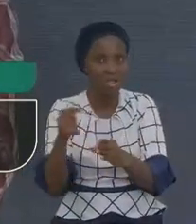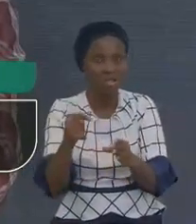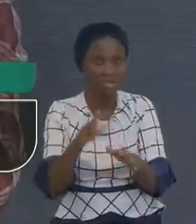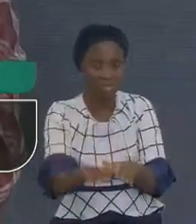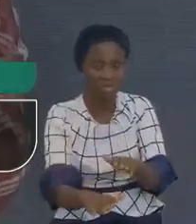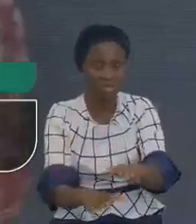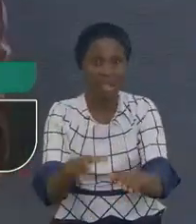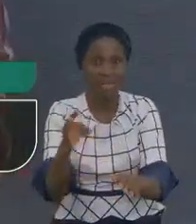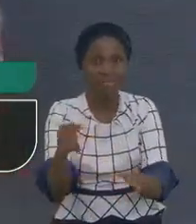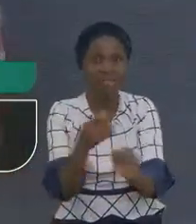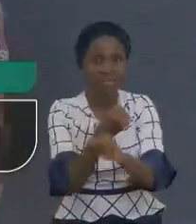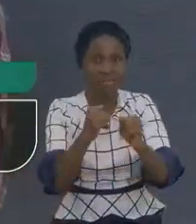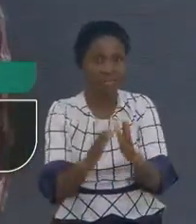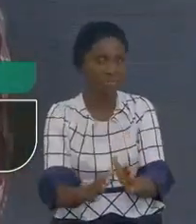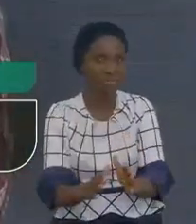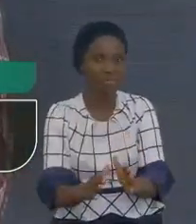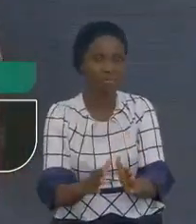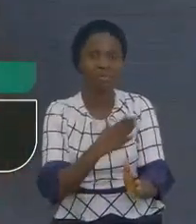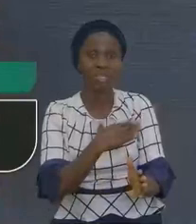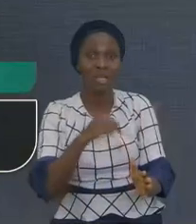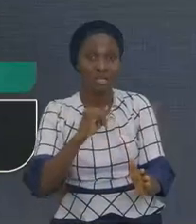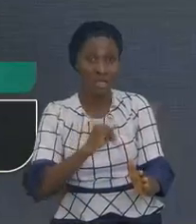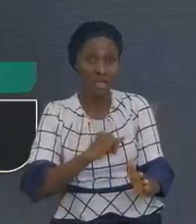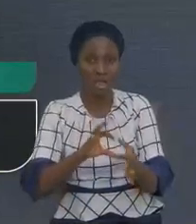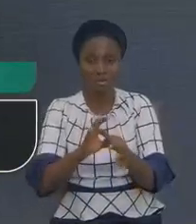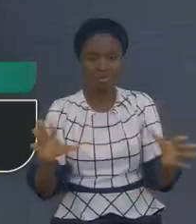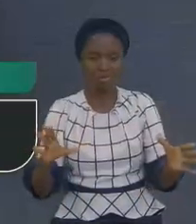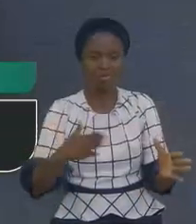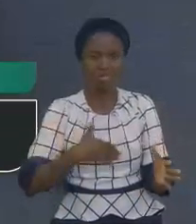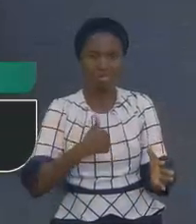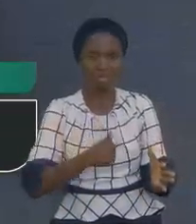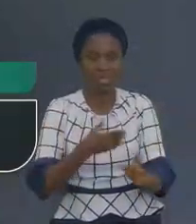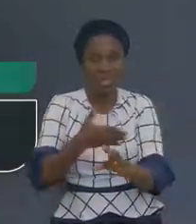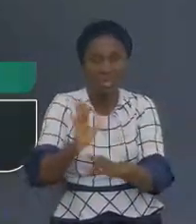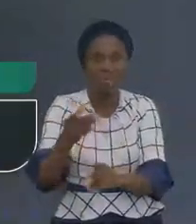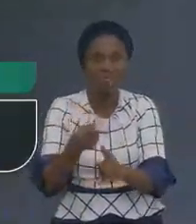et je dois me libérer des liens de Satan.